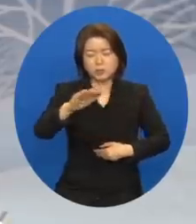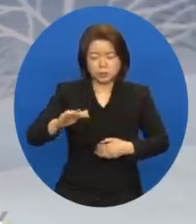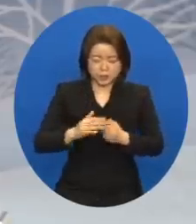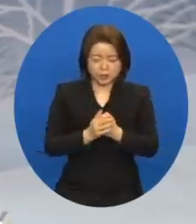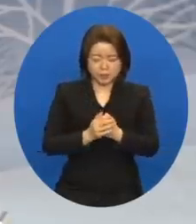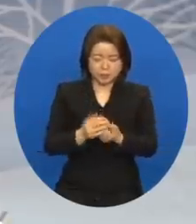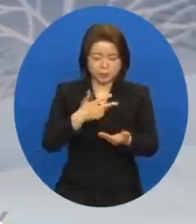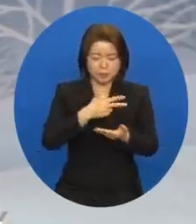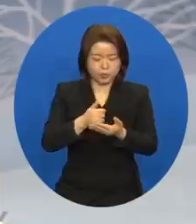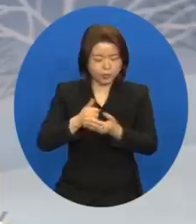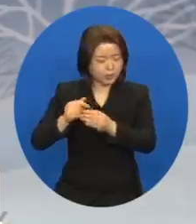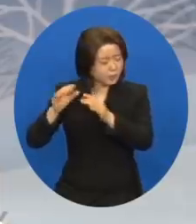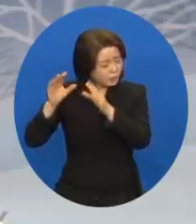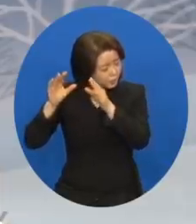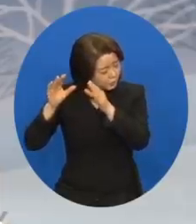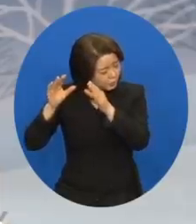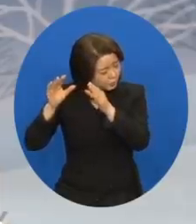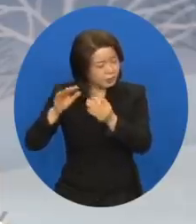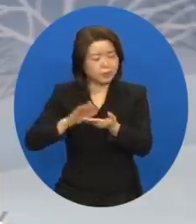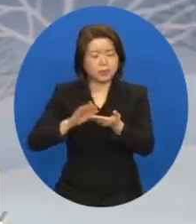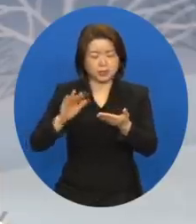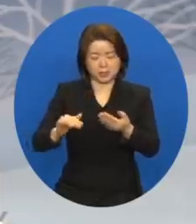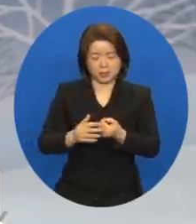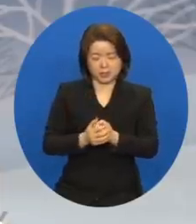주님께 귀를 기울입니다.